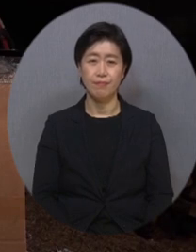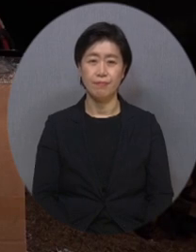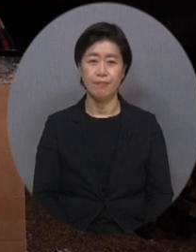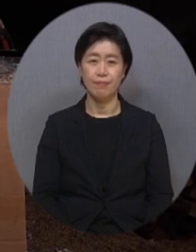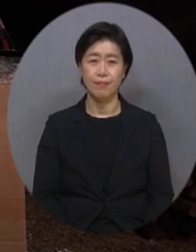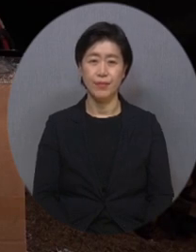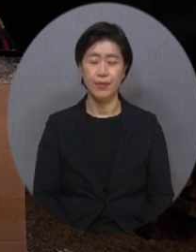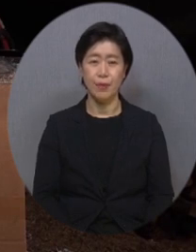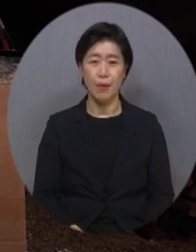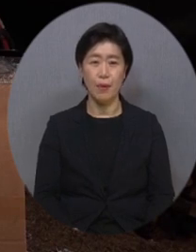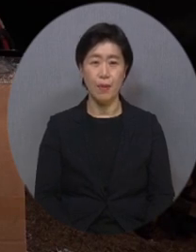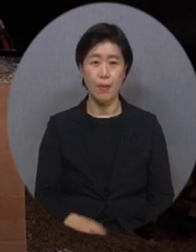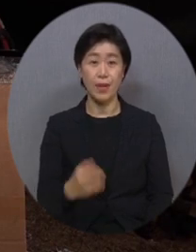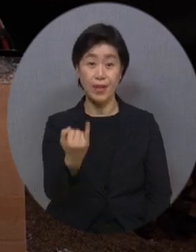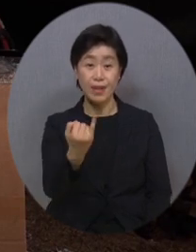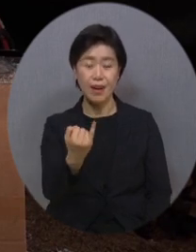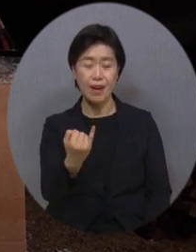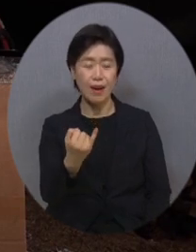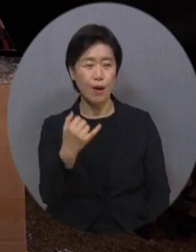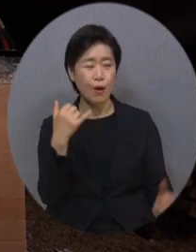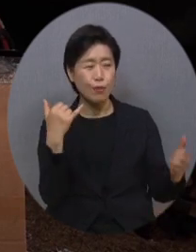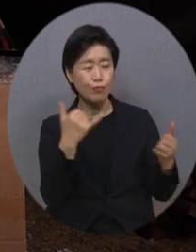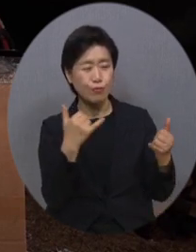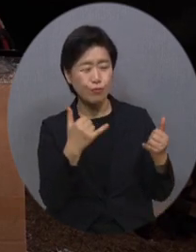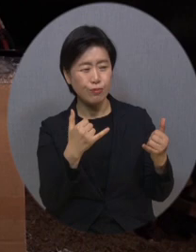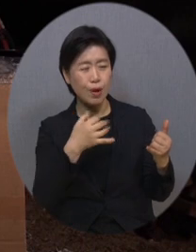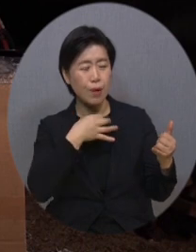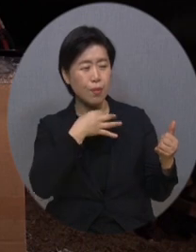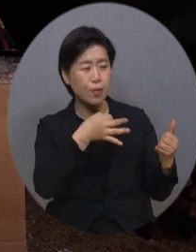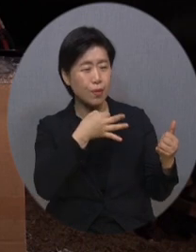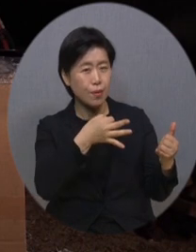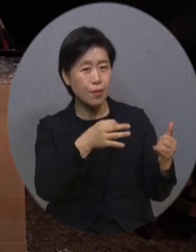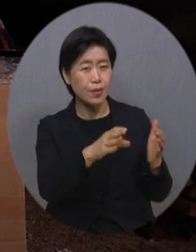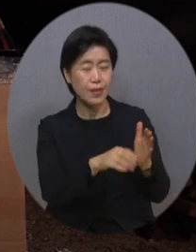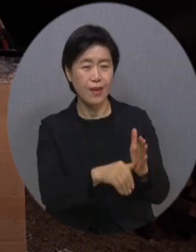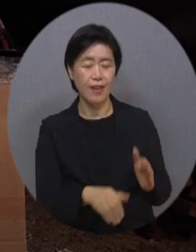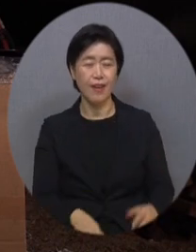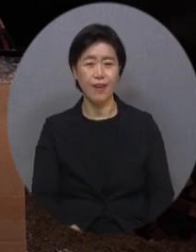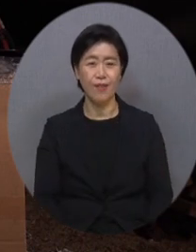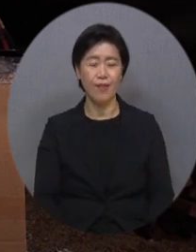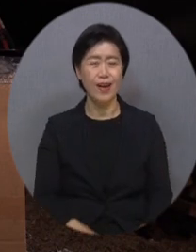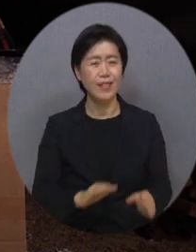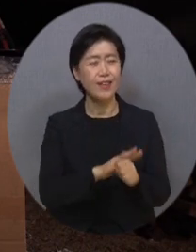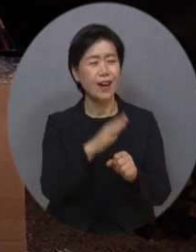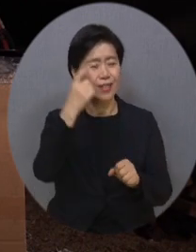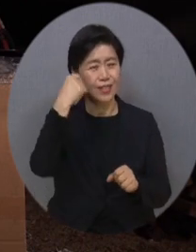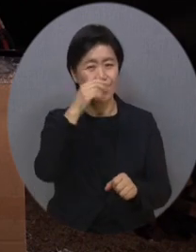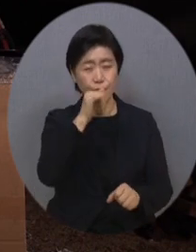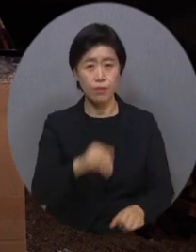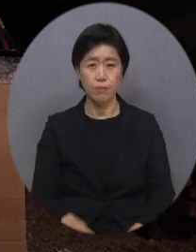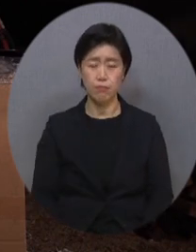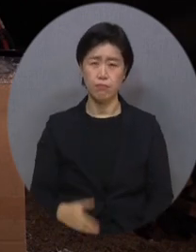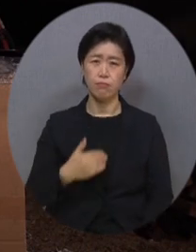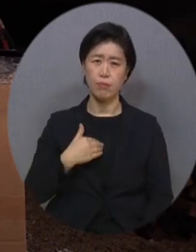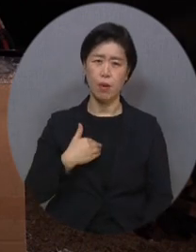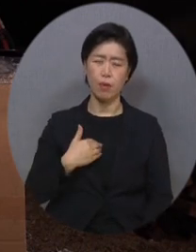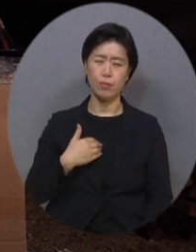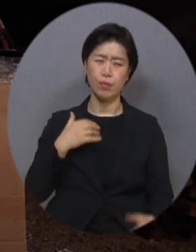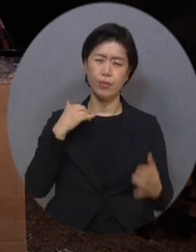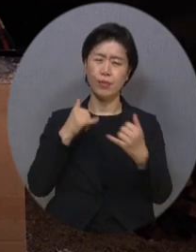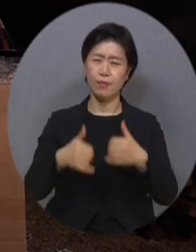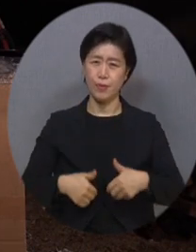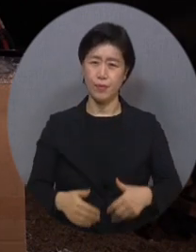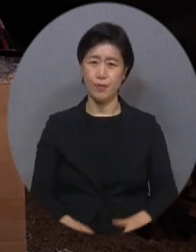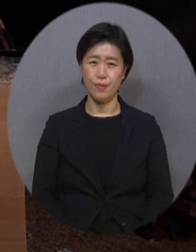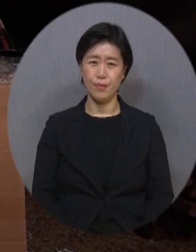목소리 코네. 야, 사랑이 느껴진다. 그럼 어? 나만 전화 안 할 수 없는 거 아니야? 그렇지, 한번 해보시죠. 아, 너 이제 자고 있다 그러는